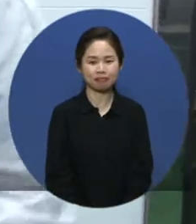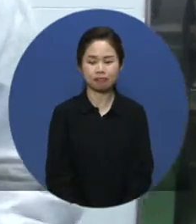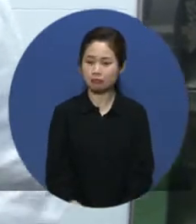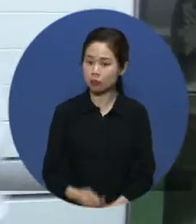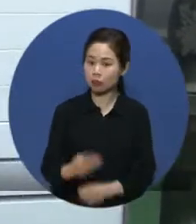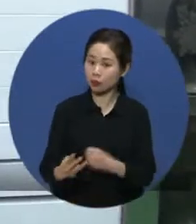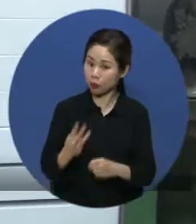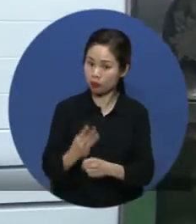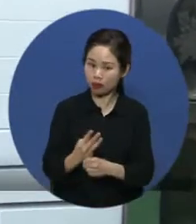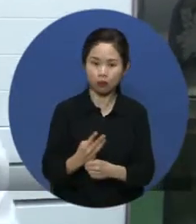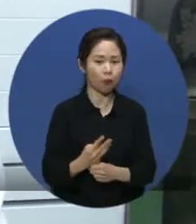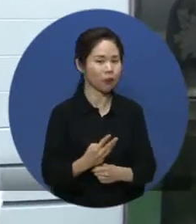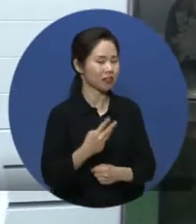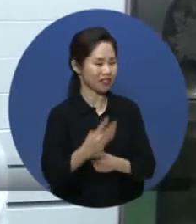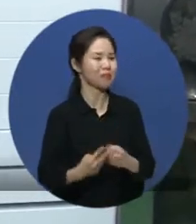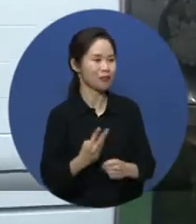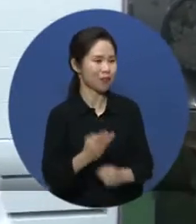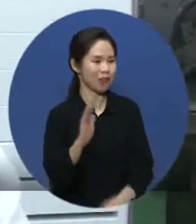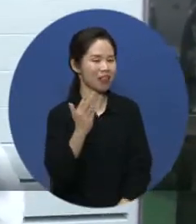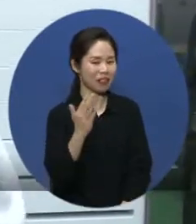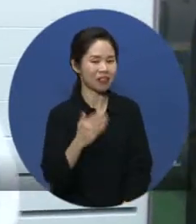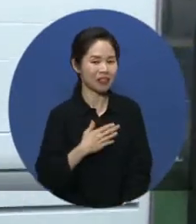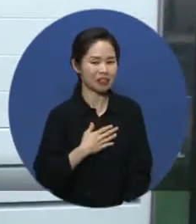3년이요? 네, 딱 3년 됐습니다.